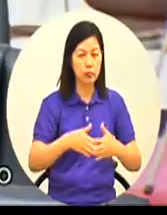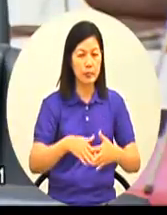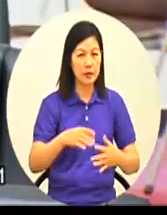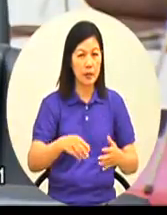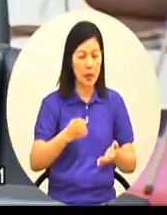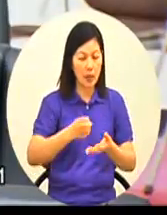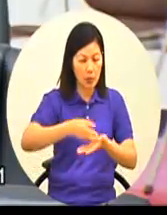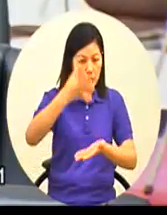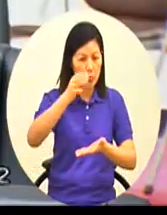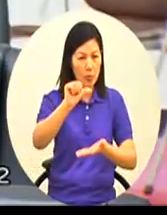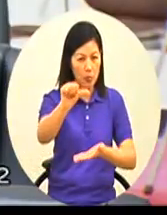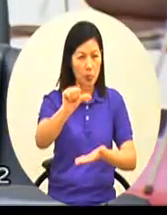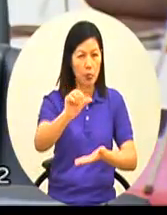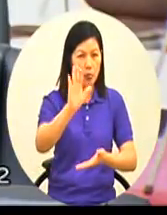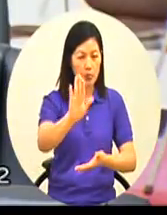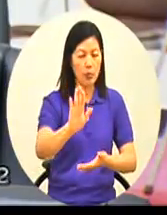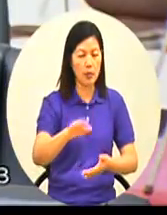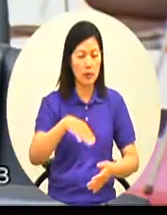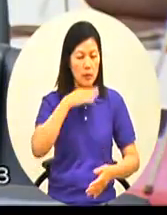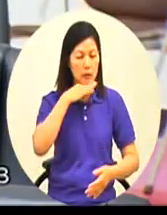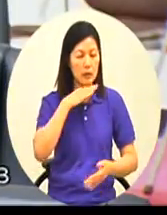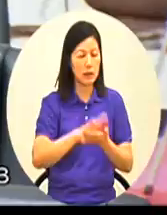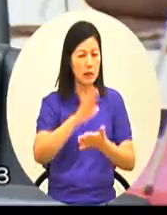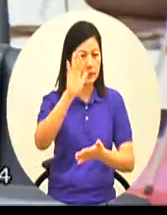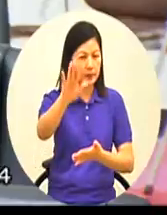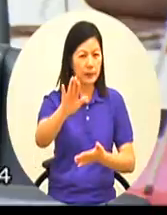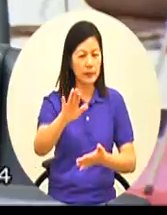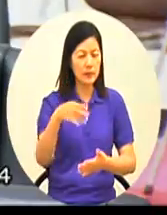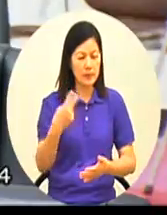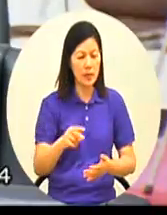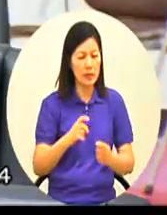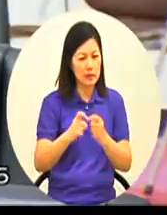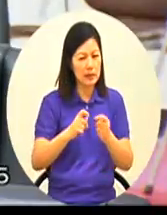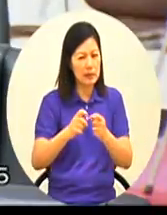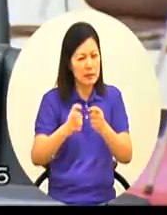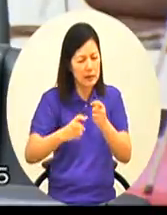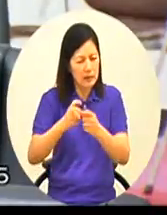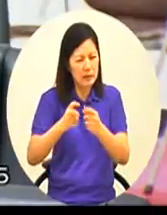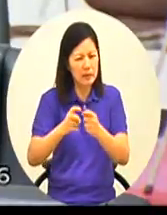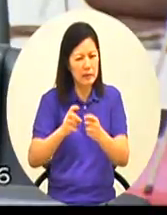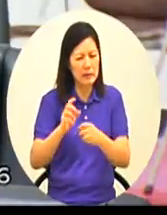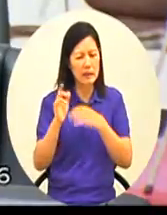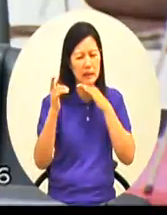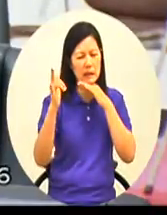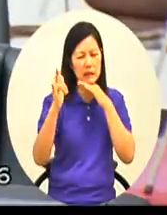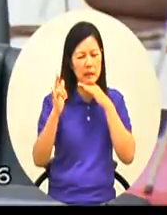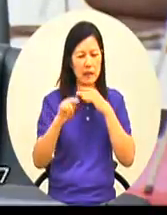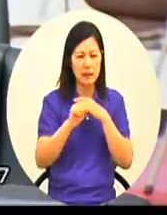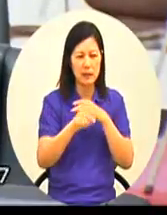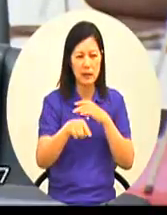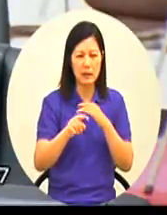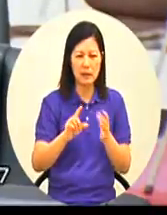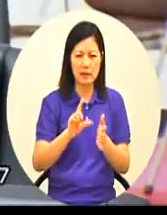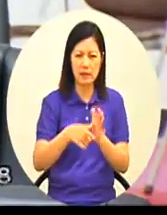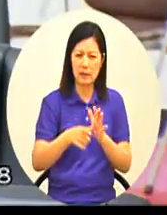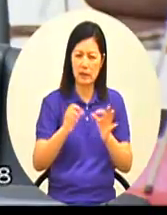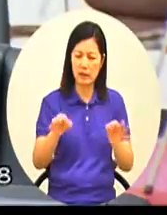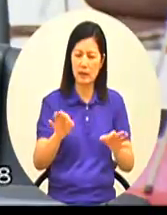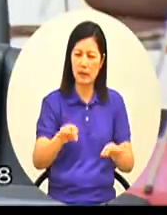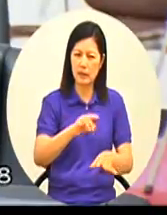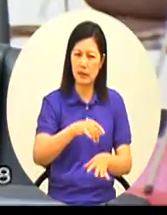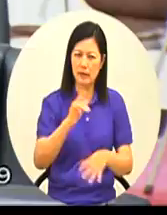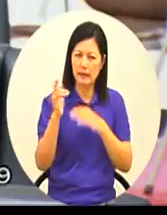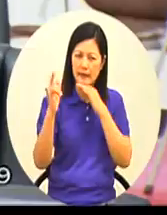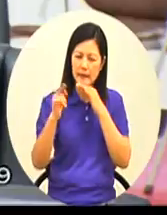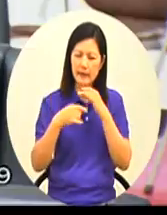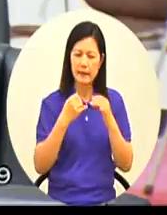的基础，如果还要再等未来或什么时候或者10年、20年的话，那以其这样那么久的等待，我们就考虑是不